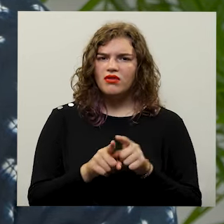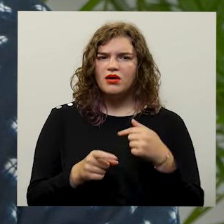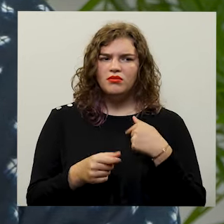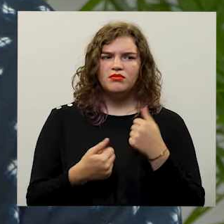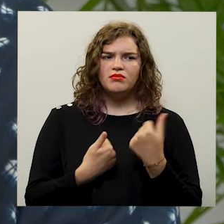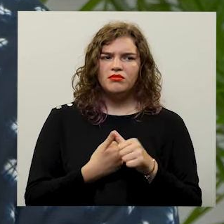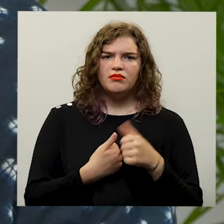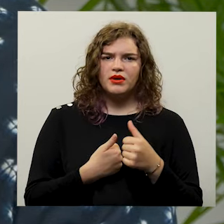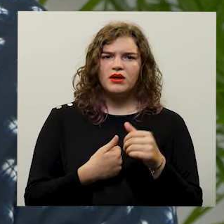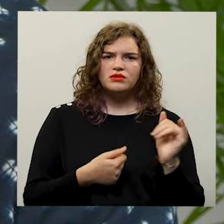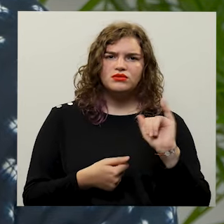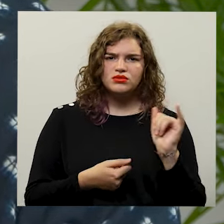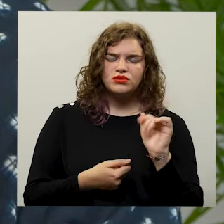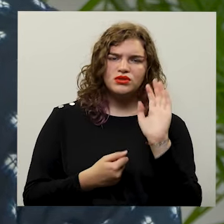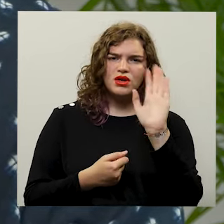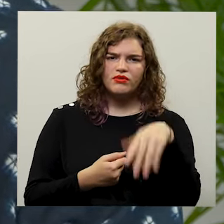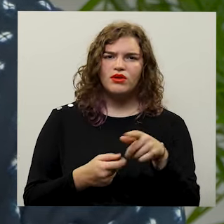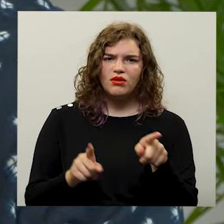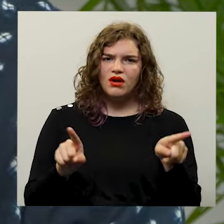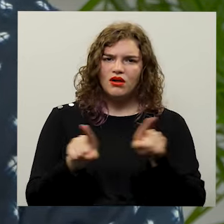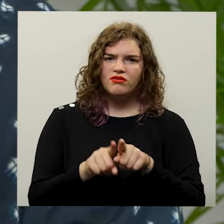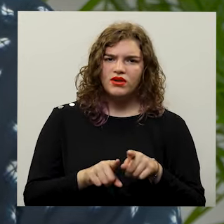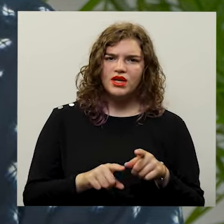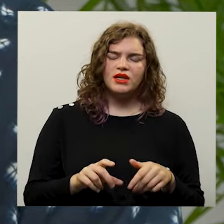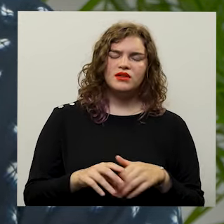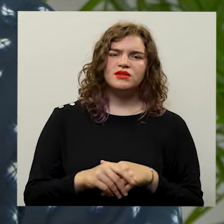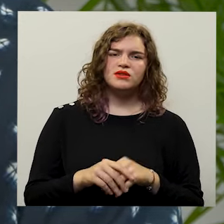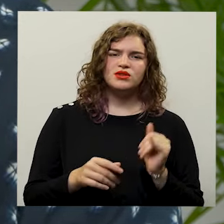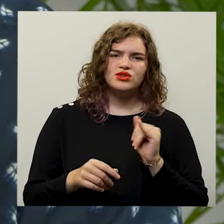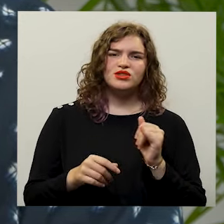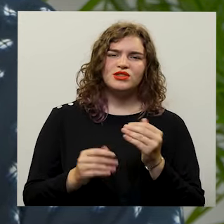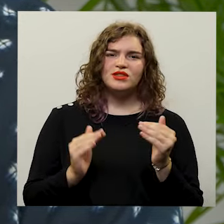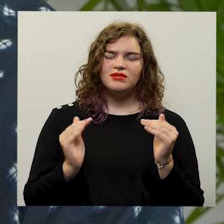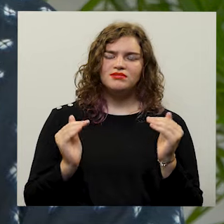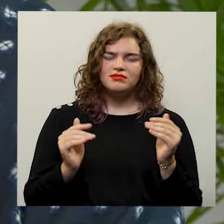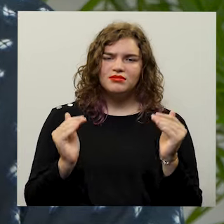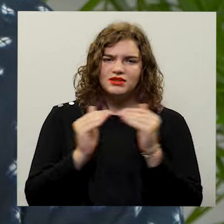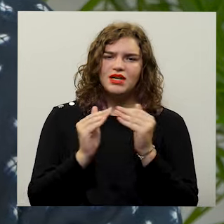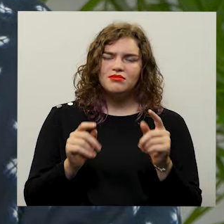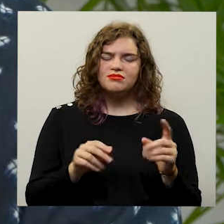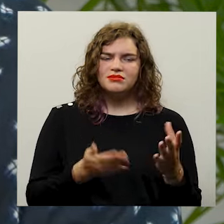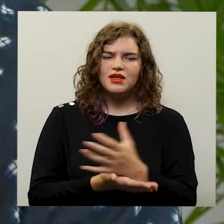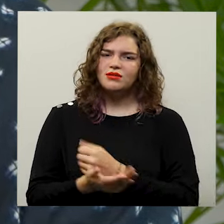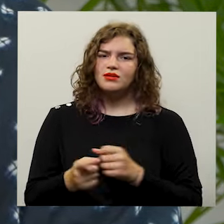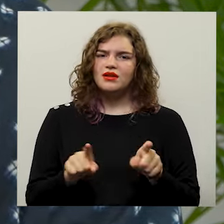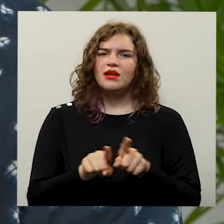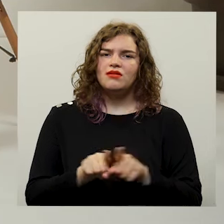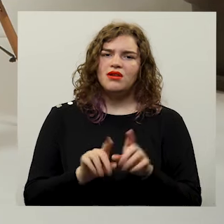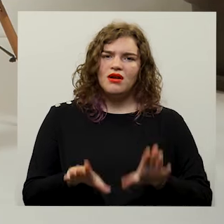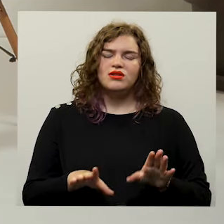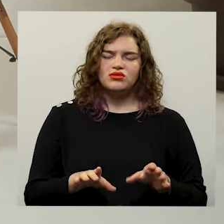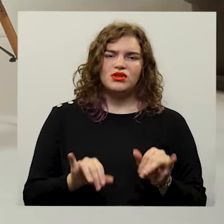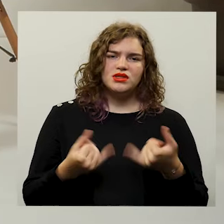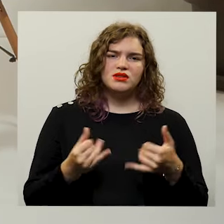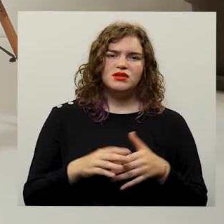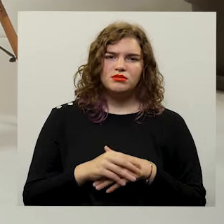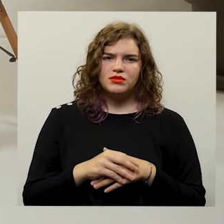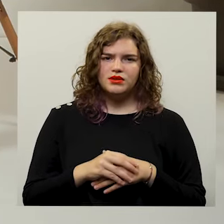pretenit cei ce se aseamnă, cam se adună, se atrage și cam așa e. Din păcate,